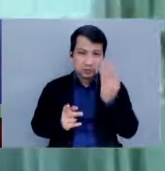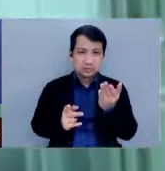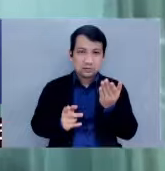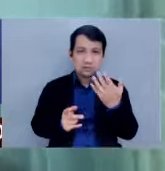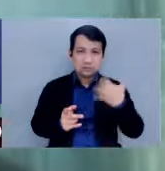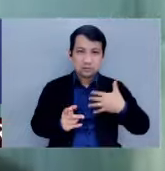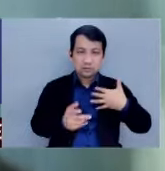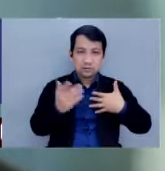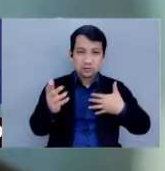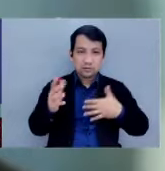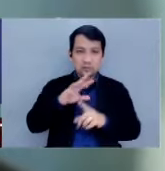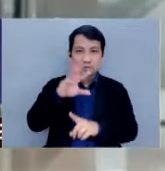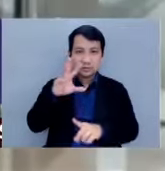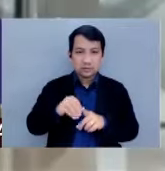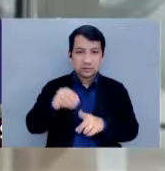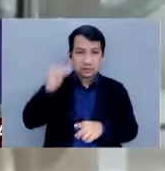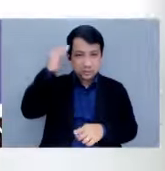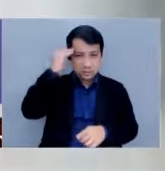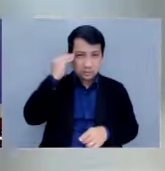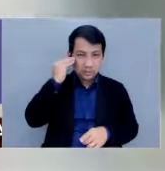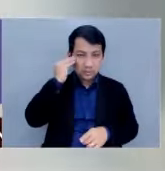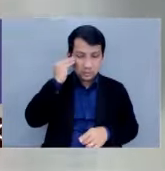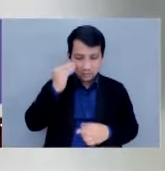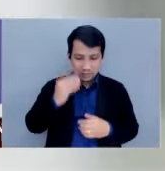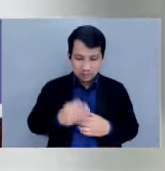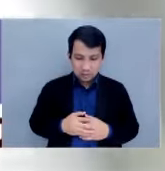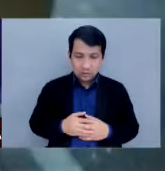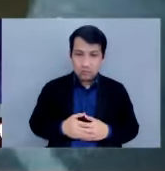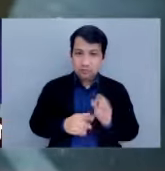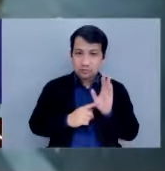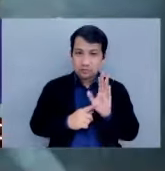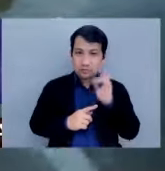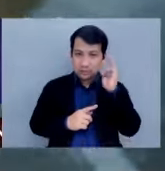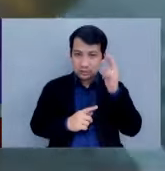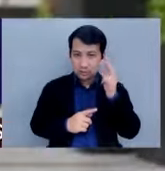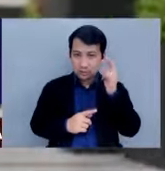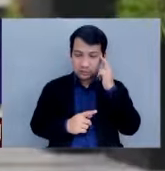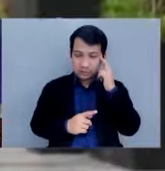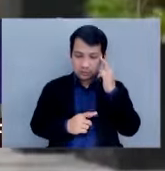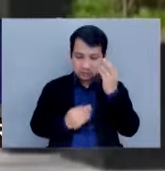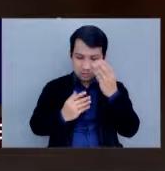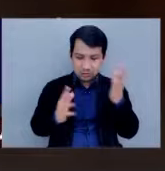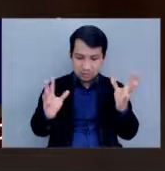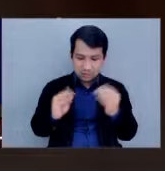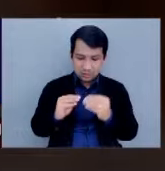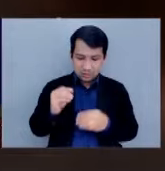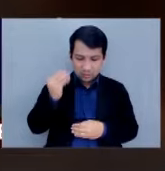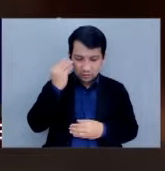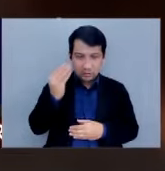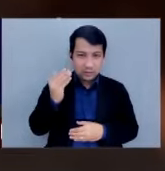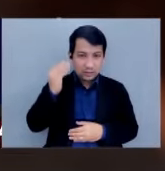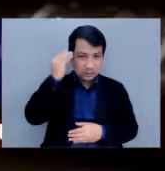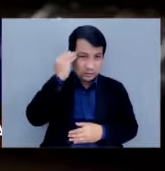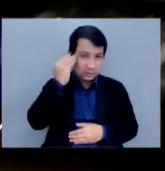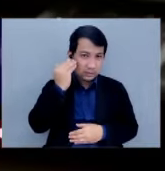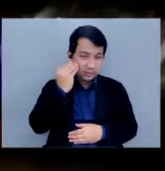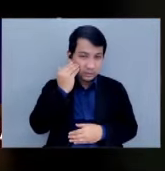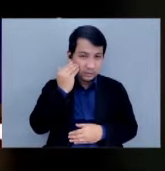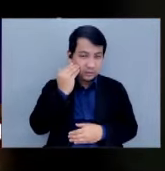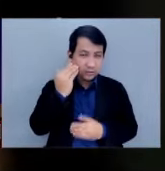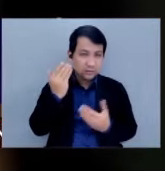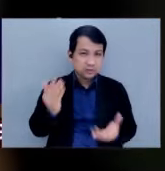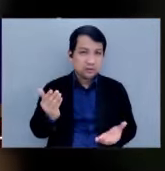kultura ng South Korea. Ito raw ang mga dahilan kaya nakaka-addict mag-K-drama. Siguradong